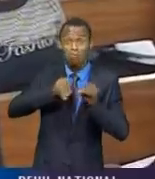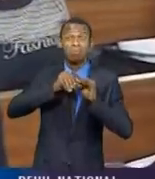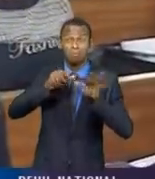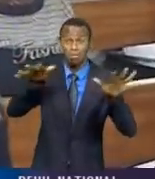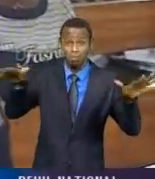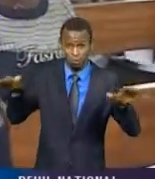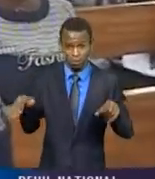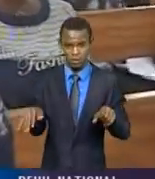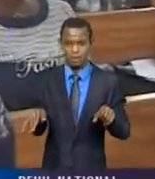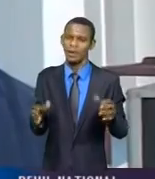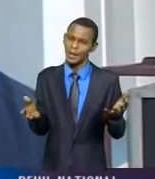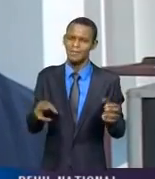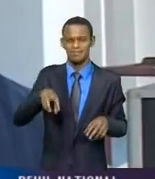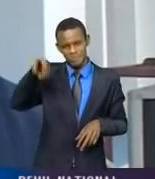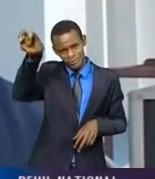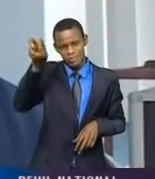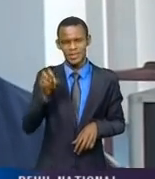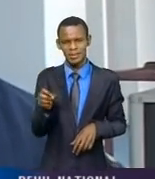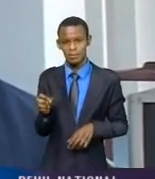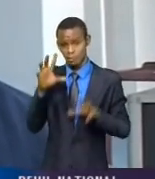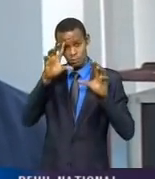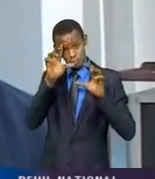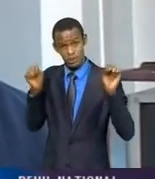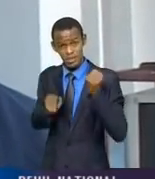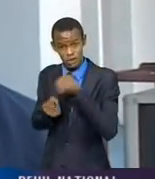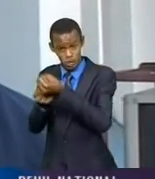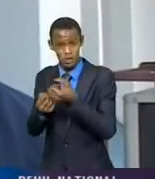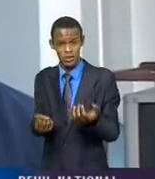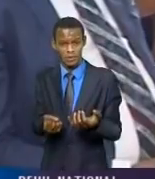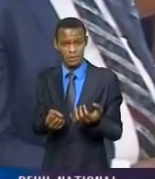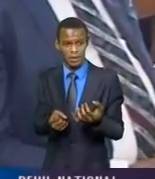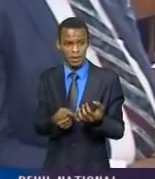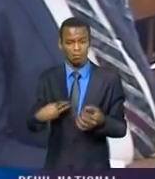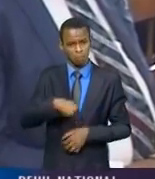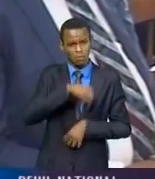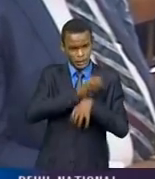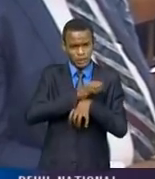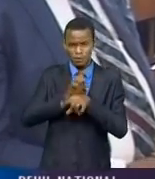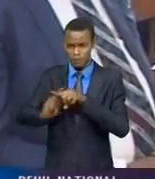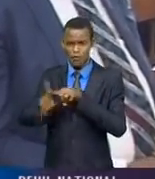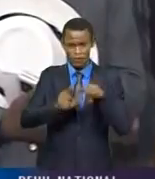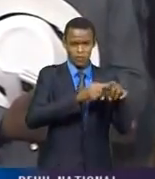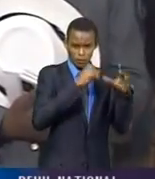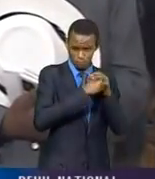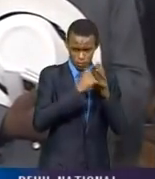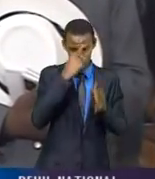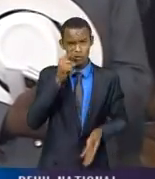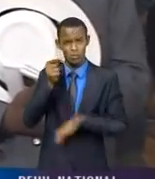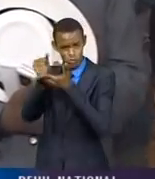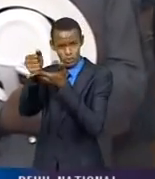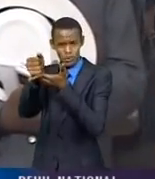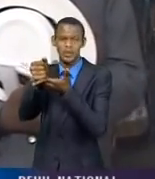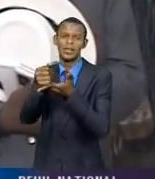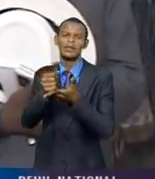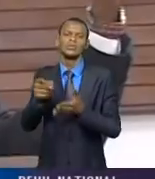il a remercié tous les protestants qui l'ont porté en prière le révérend de terrain devrait beaucoup doit rentrer au pays